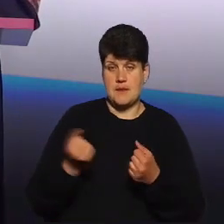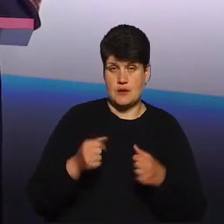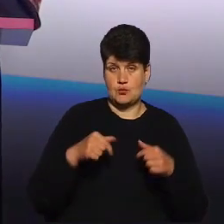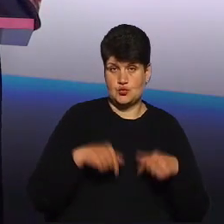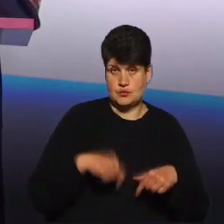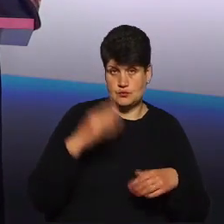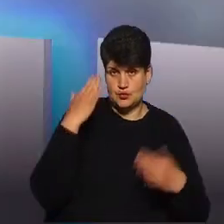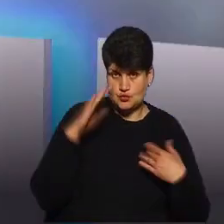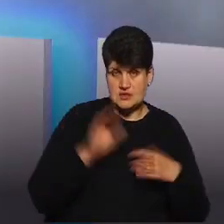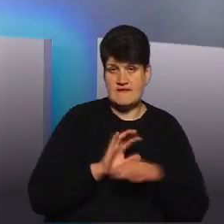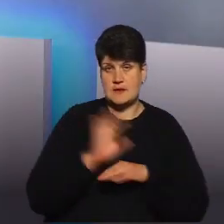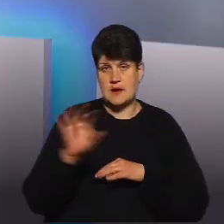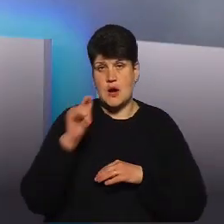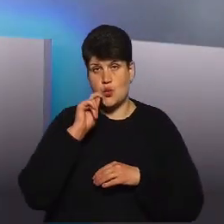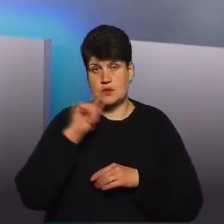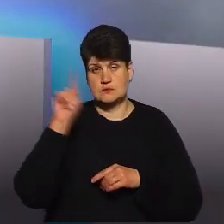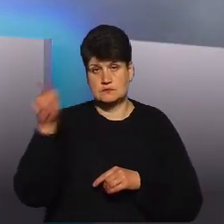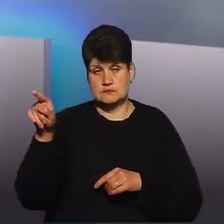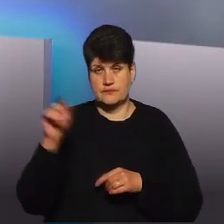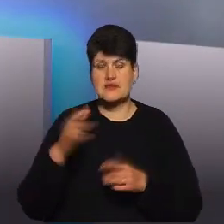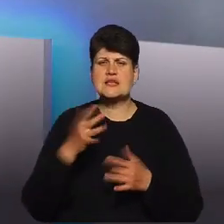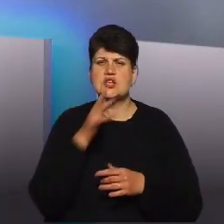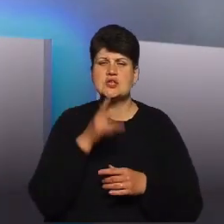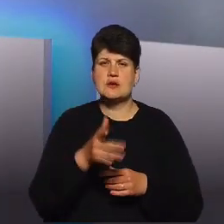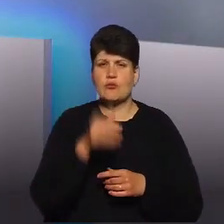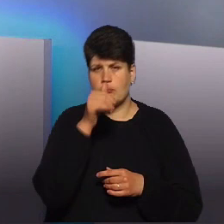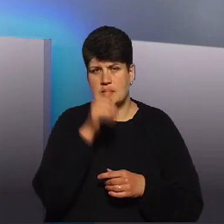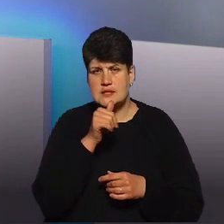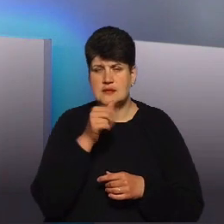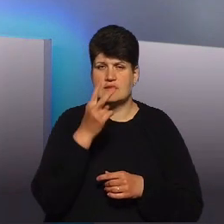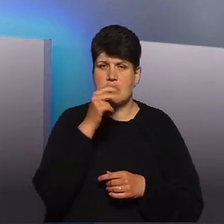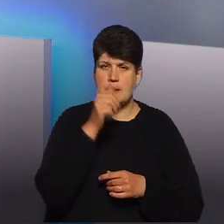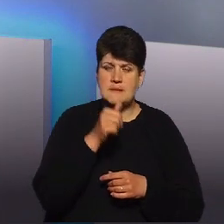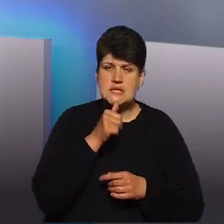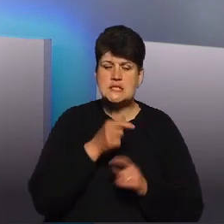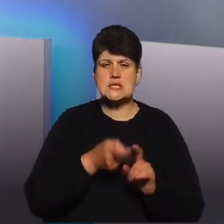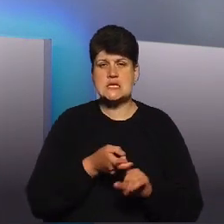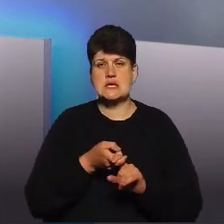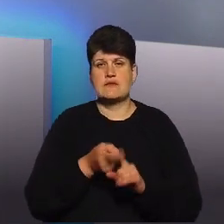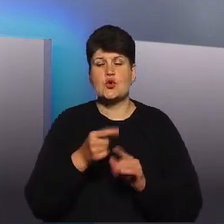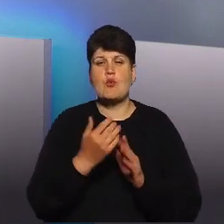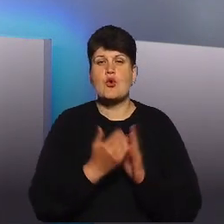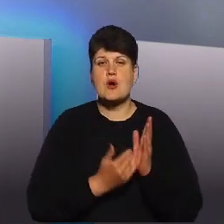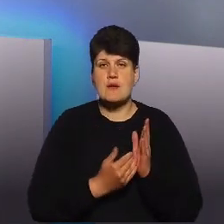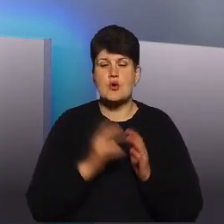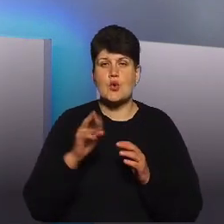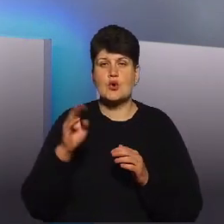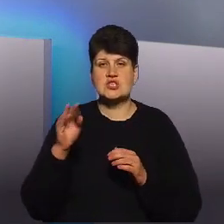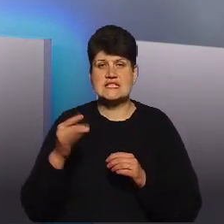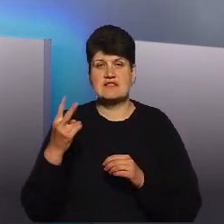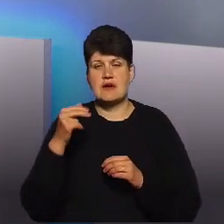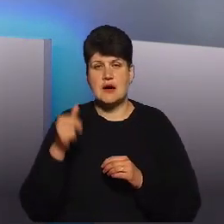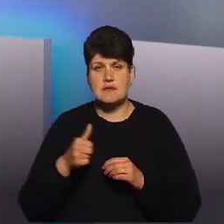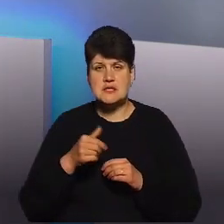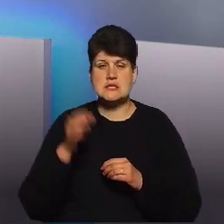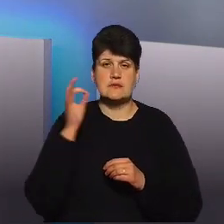цікаво. Наскільки часу такий обмін? Місяць або два місяці, залежить від того, яка програма. Тобто в Кошиці це два місяці, а в Мюнхені місяць. І